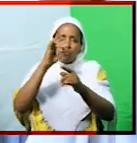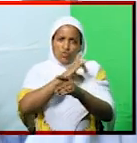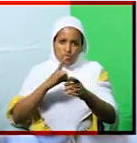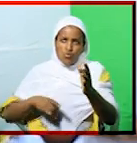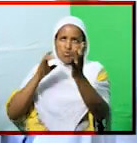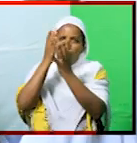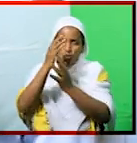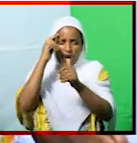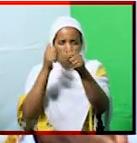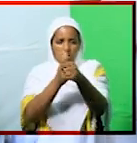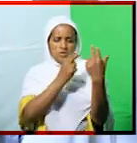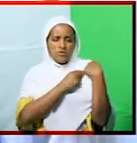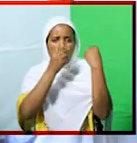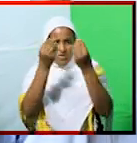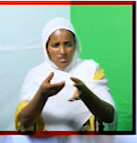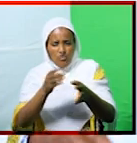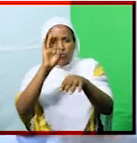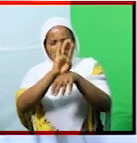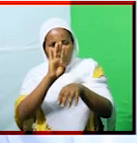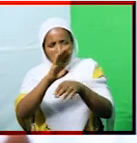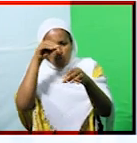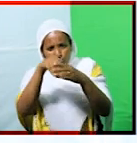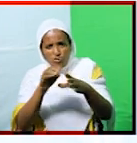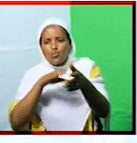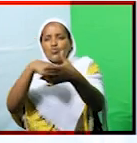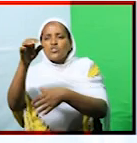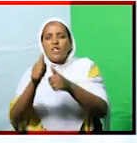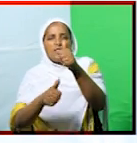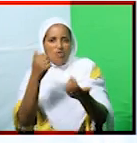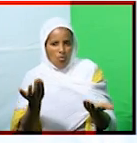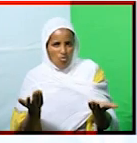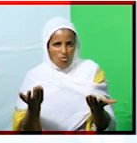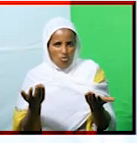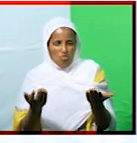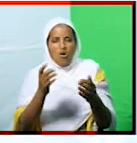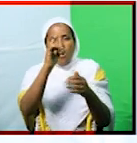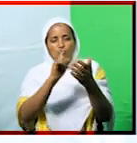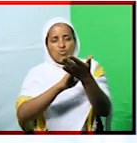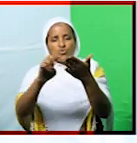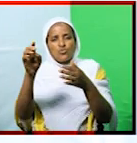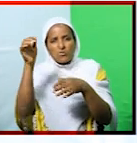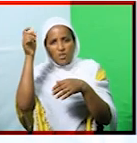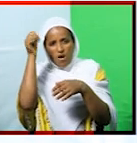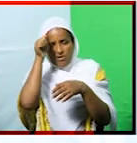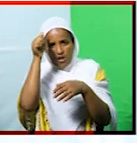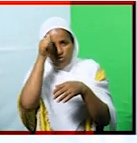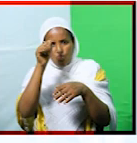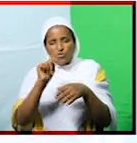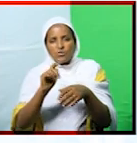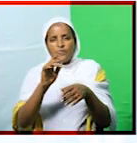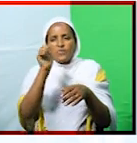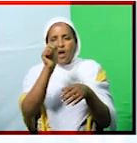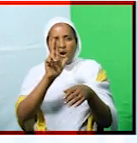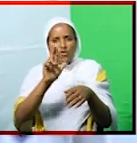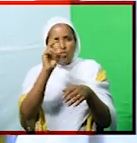በሐዋርያት በኩል፣ በሾማቸው፣ በትምህርት ቤተክርስቲያን፣ በቤተክርስቲያን ውስጥ ነኝ ውጭ ነኝ? አንዱ እንግዲህ ቅዱስ አትናቴዎስ አሪዮስን